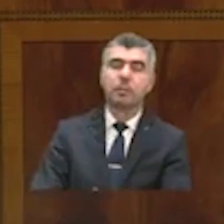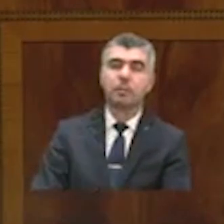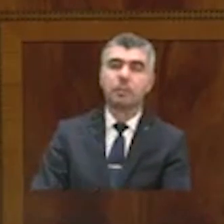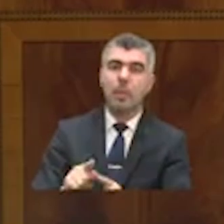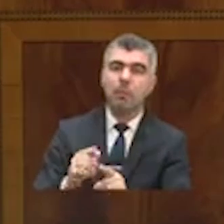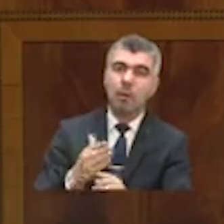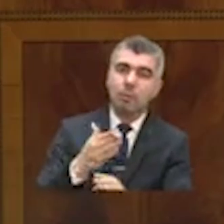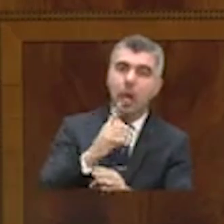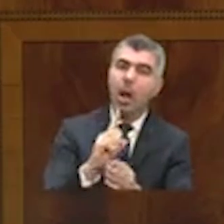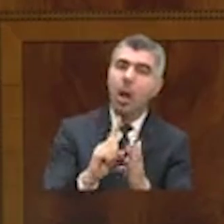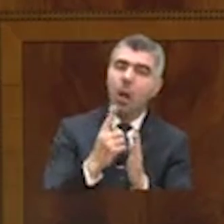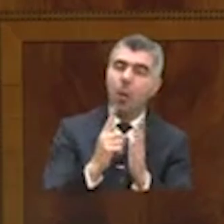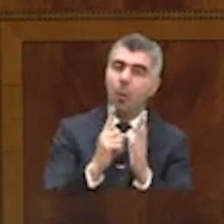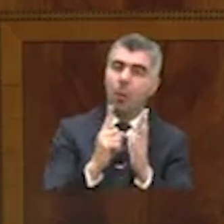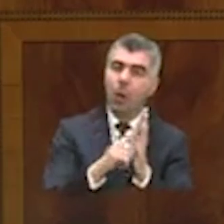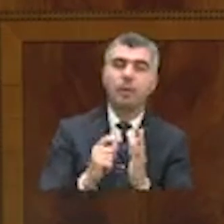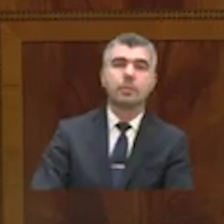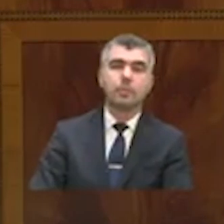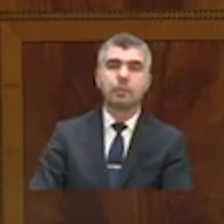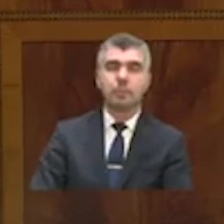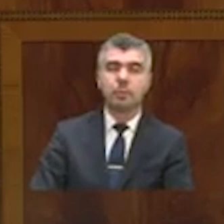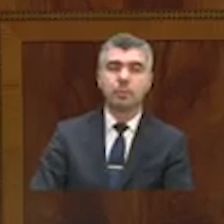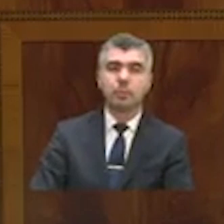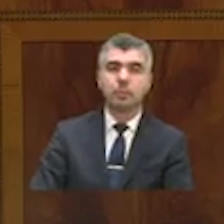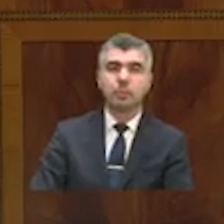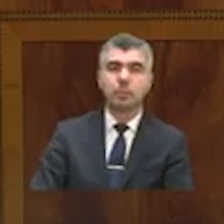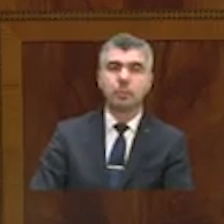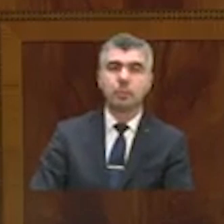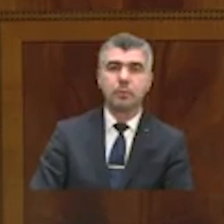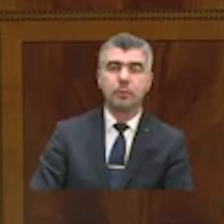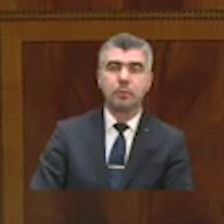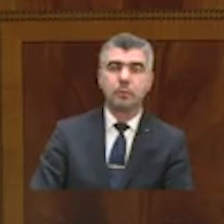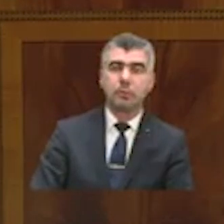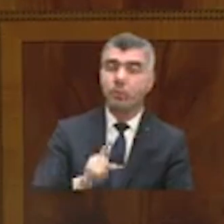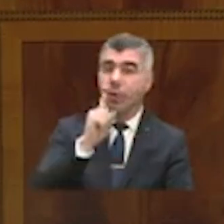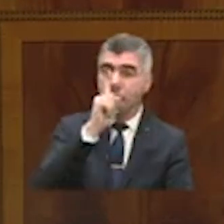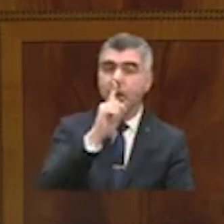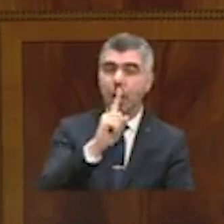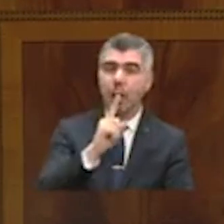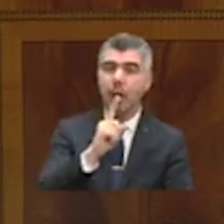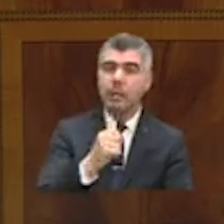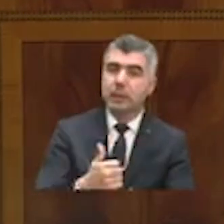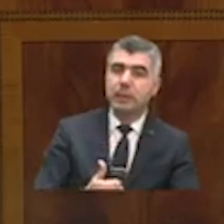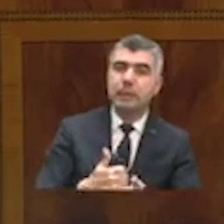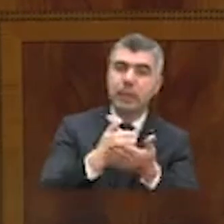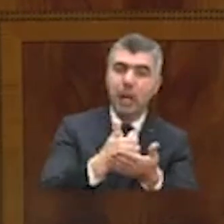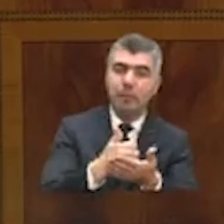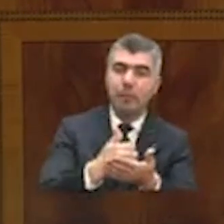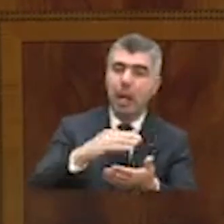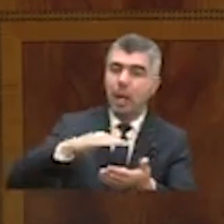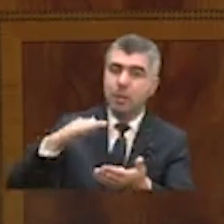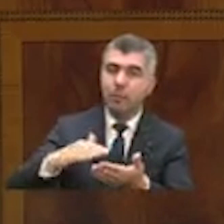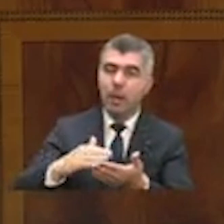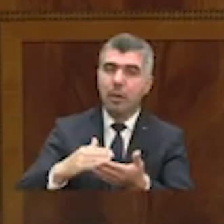هي الأسبقية. نتمناو بأن هذا الدعم الاستدراكي ديال التلاميذ اللي ساعد